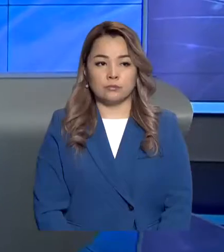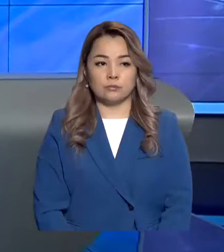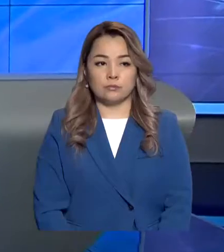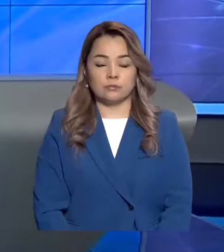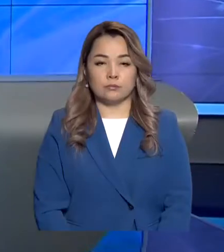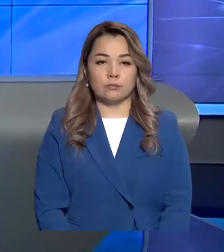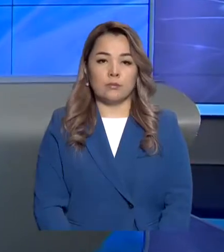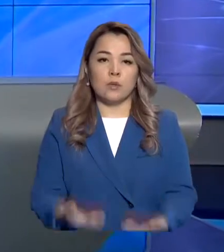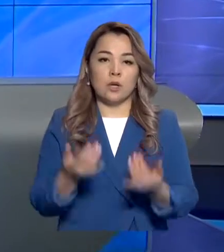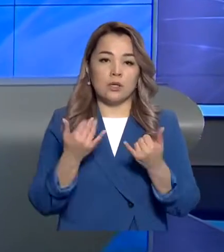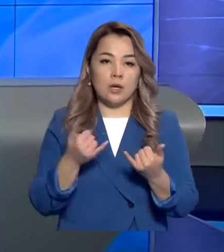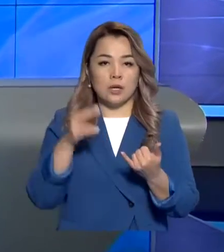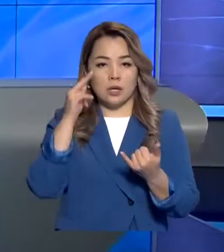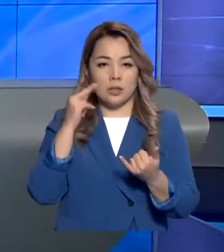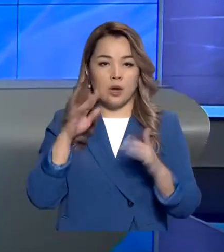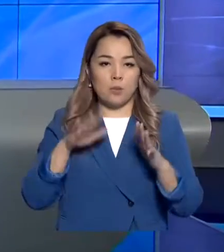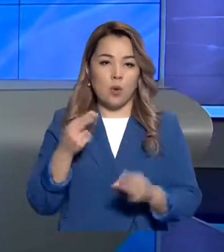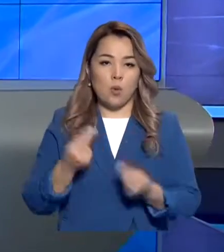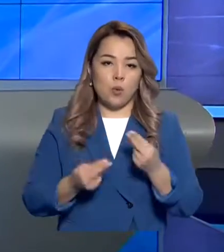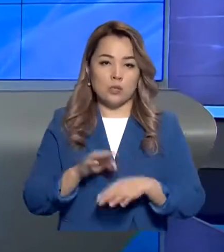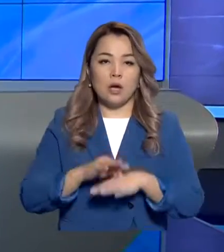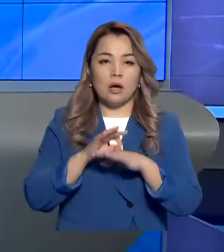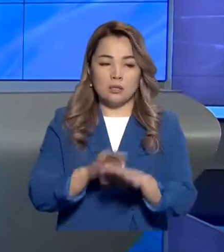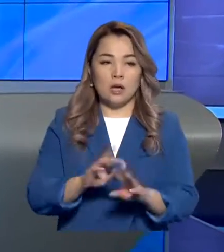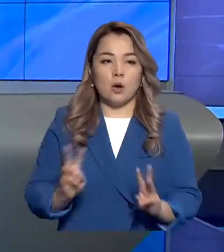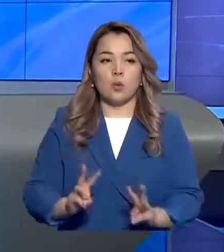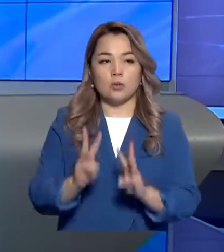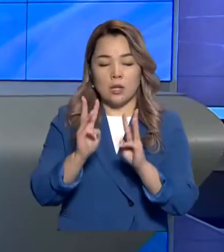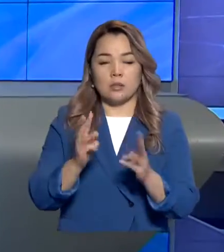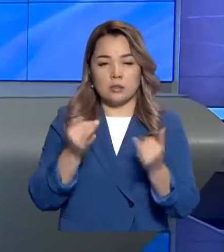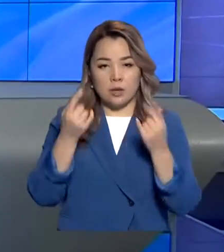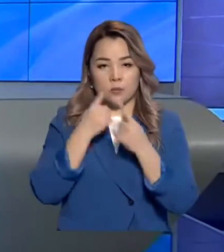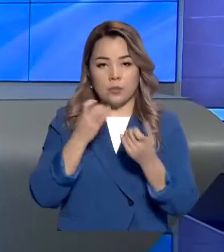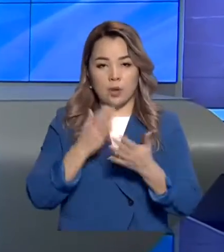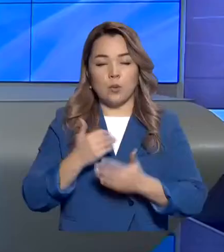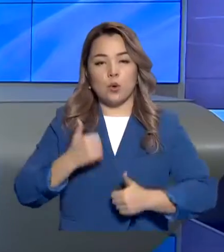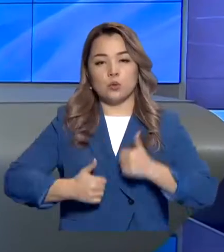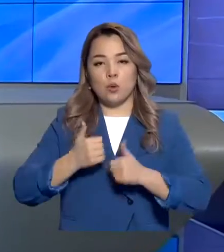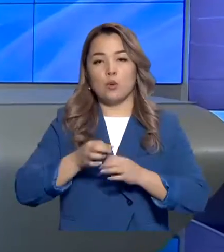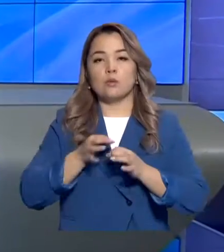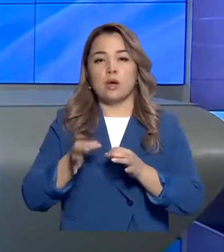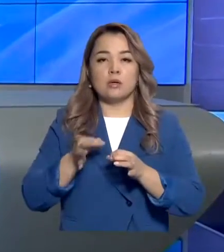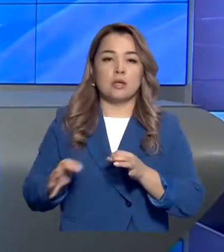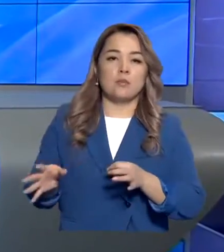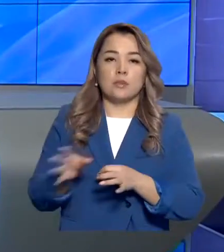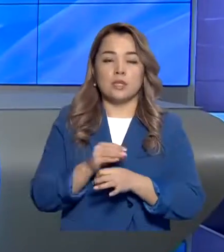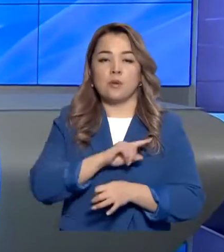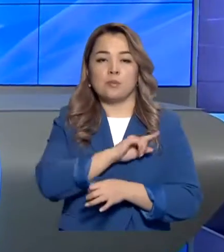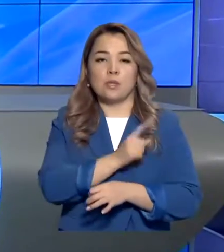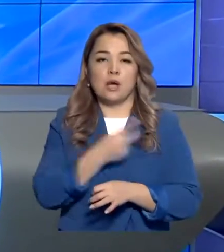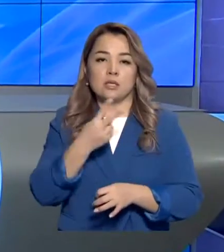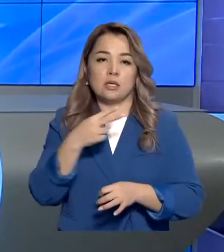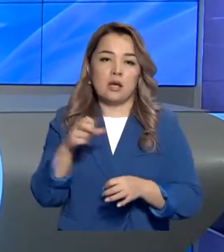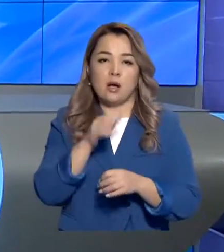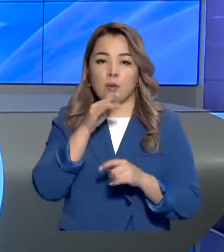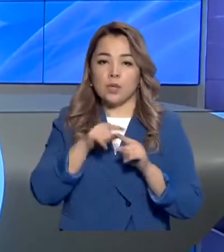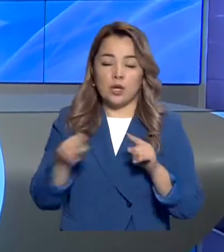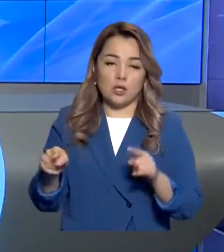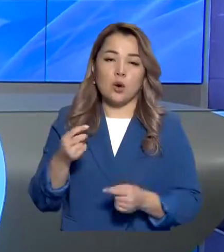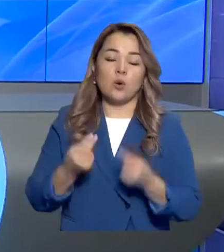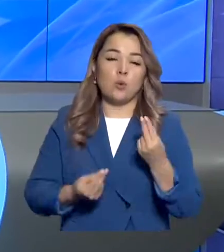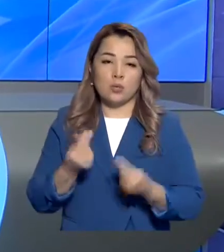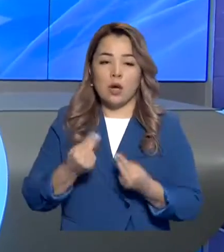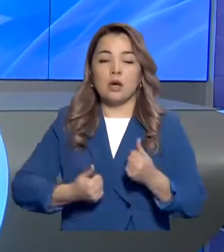Санаулы күннен соң Бейжіңде ақ ойындардың алауы тұтанады. Дүбірлі додаға келген төрткіл дүниенің кіл мықтылары екі апта көлемде